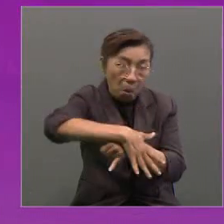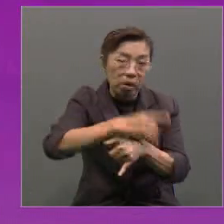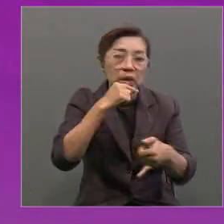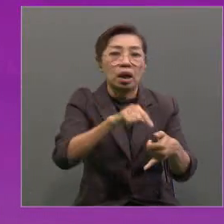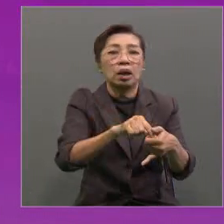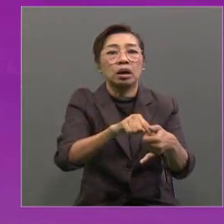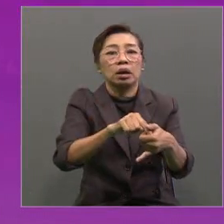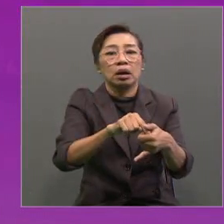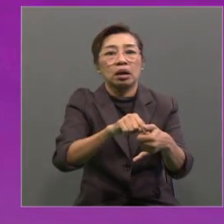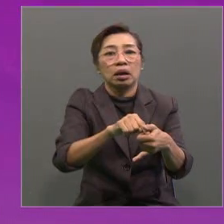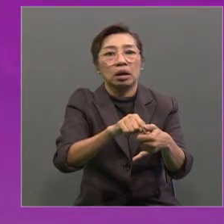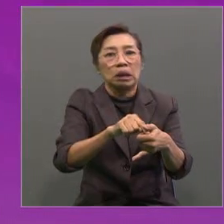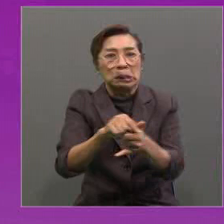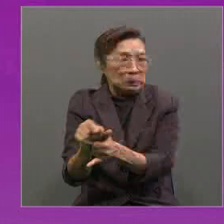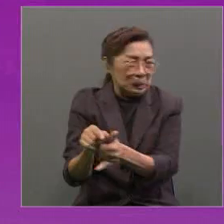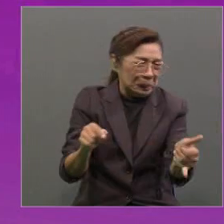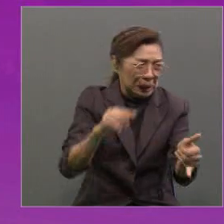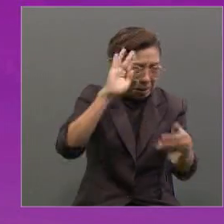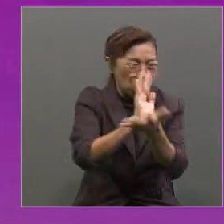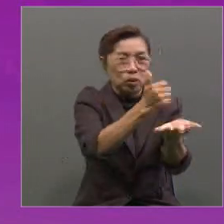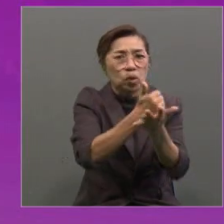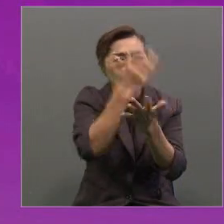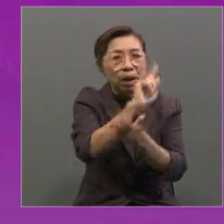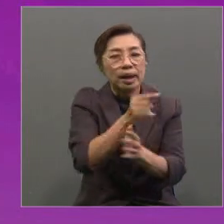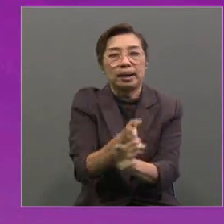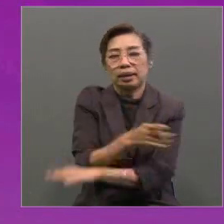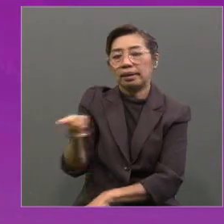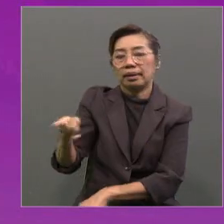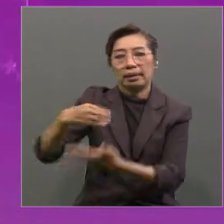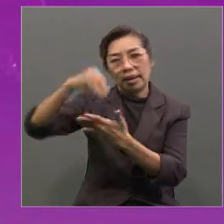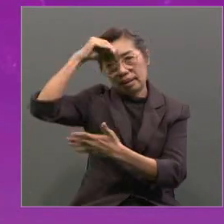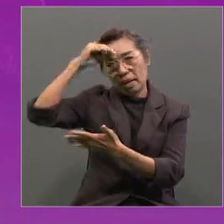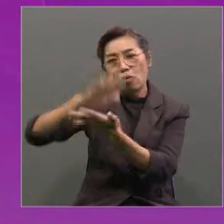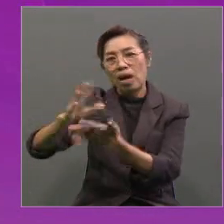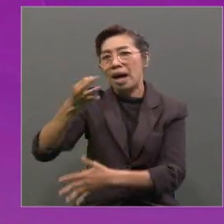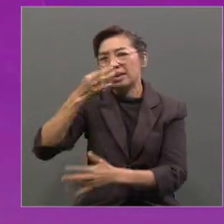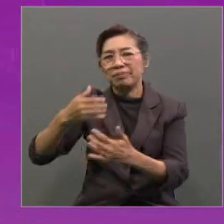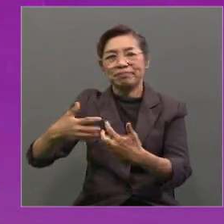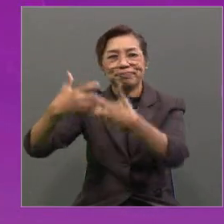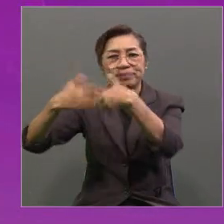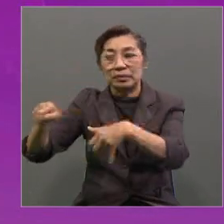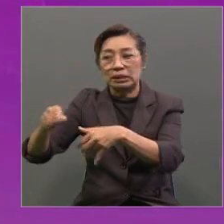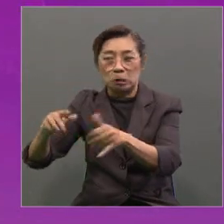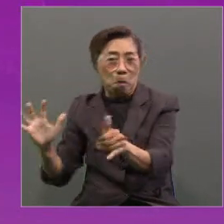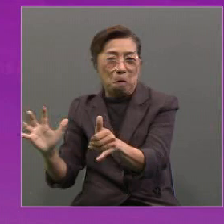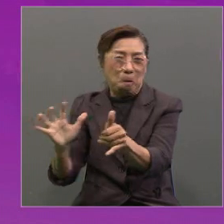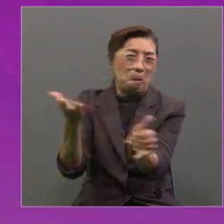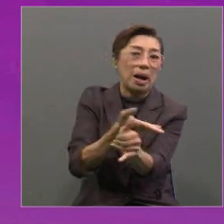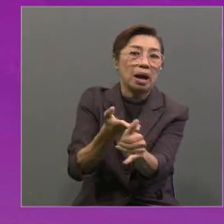คือน้องเนี่ยต้องหนีตายมาขอความช่วยเหลือตำรวจนะคะหลังจากที่ถูกเด็กนักเรียนอาชีวะเนี่ยไล่ทำร้ายร่างกายนั่นเอง